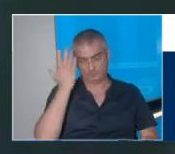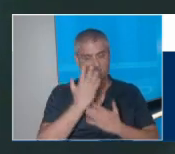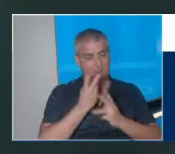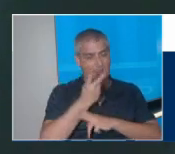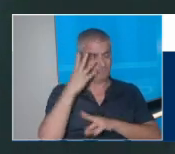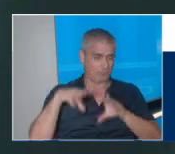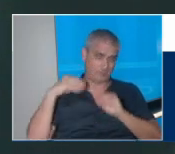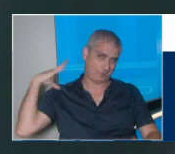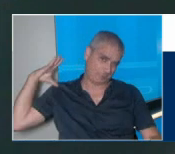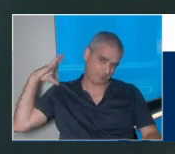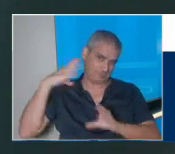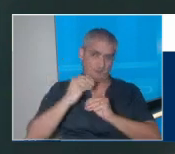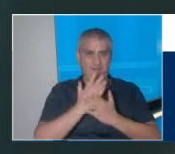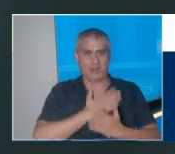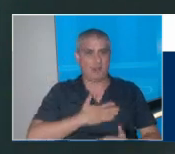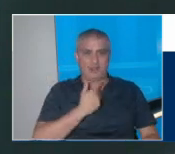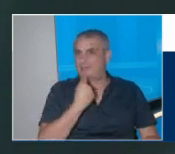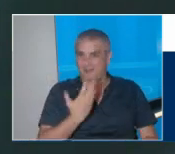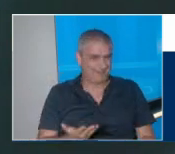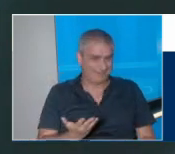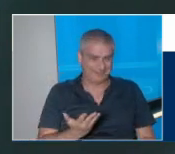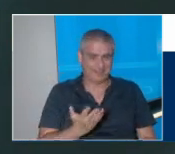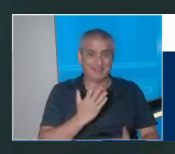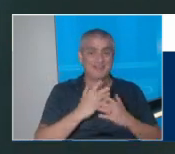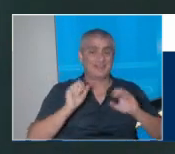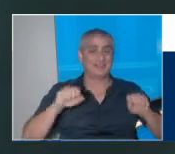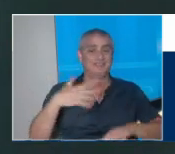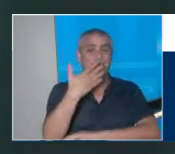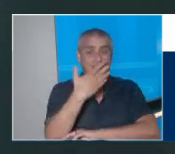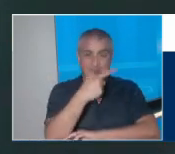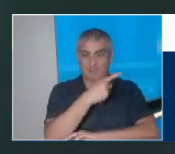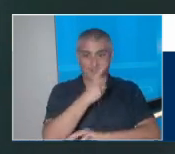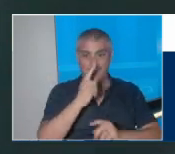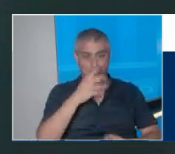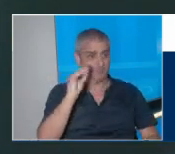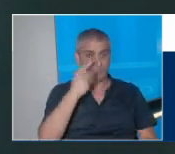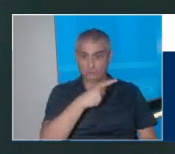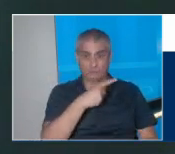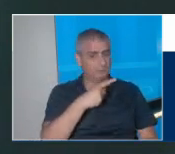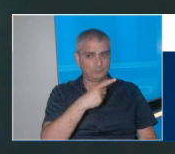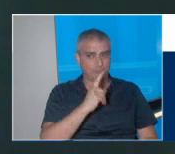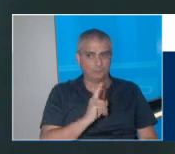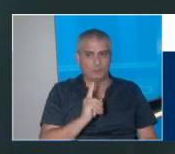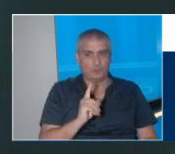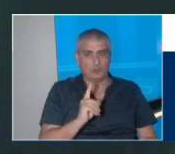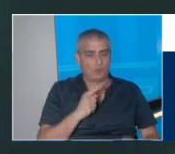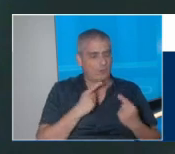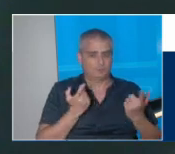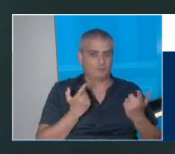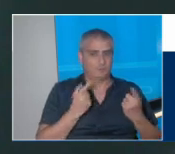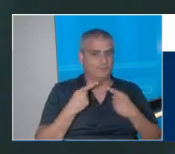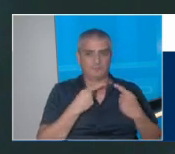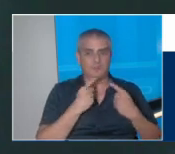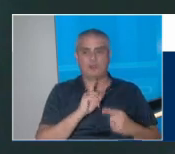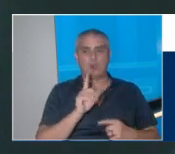מערכות בחירות, כבר לא נעים להגיד, שנשיא המדינה לצורך העניין במקרה הזה בוז'י הרצוג, לא לוקח, רוב